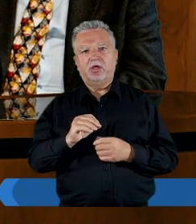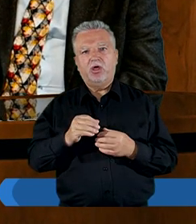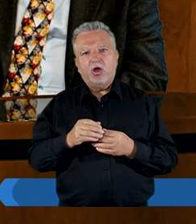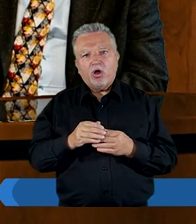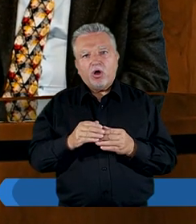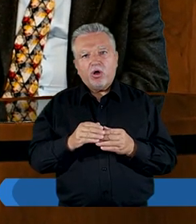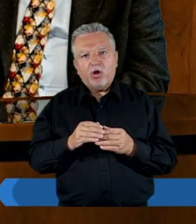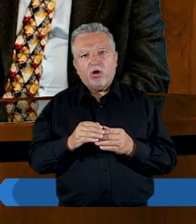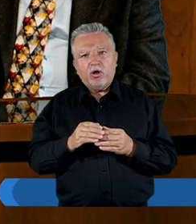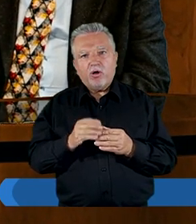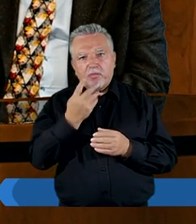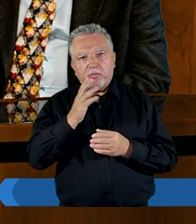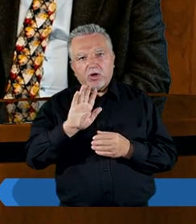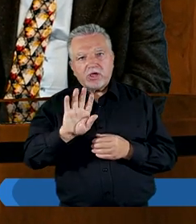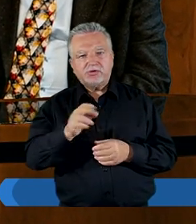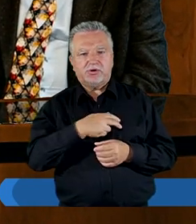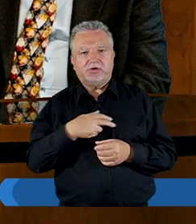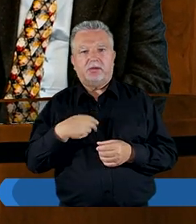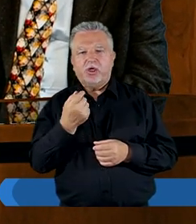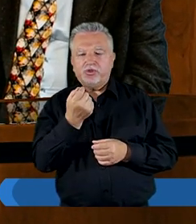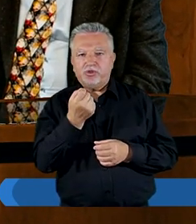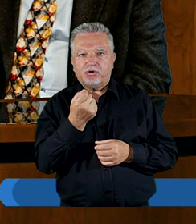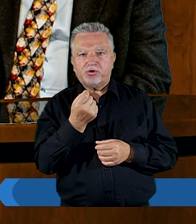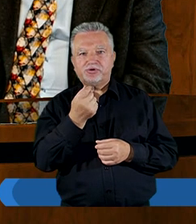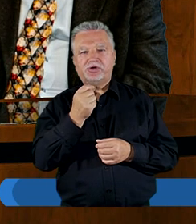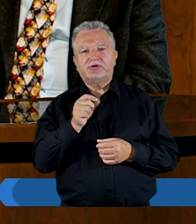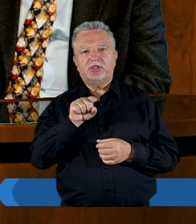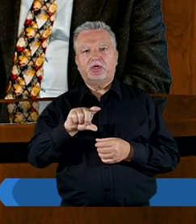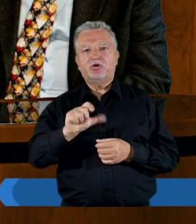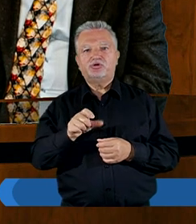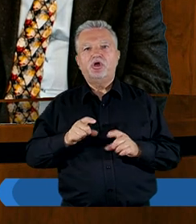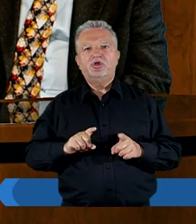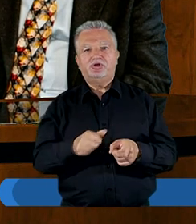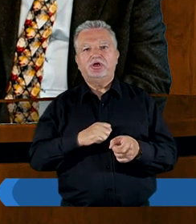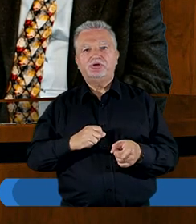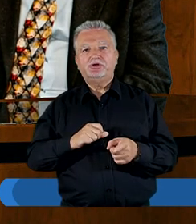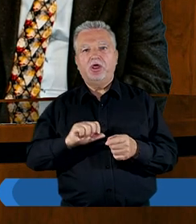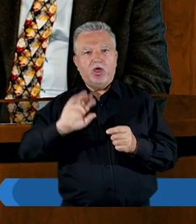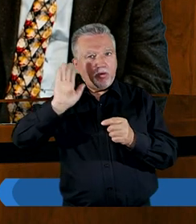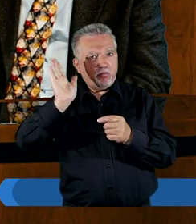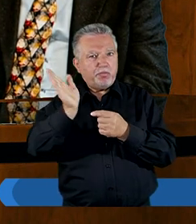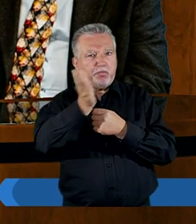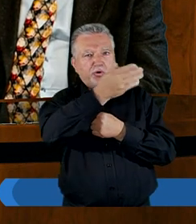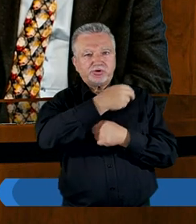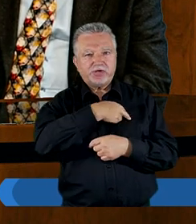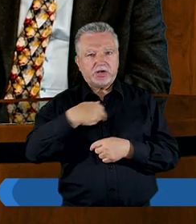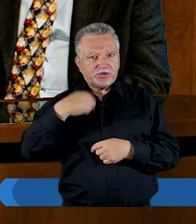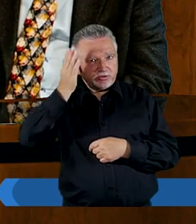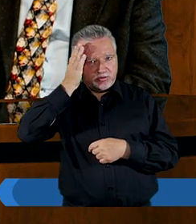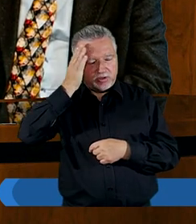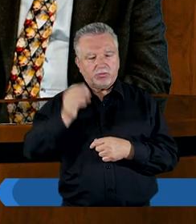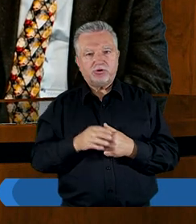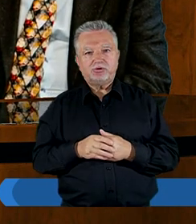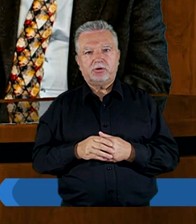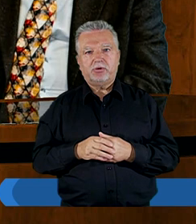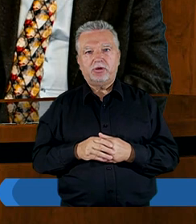nam chociaż trochę rąbek tego, co się dzieje poza naszą świadomością, że